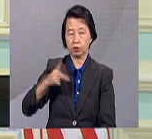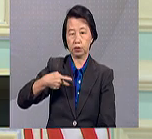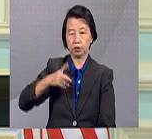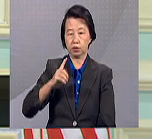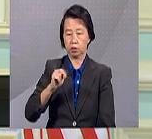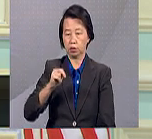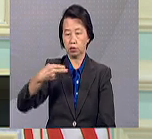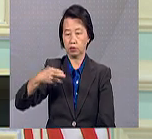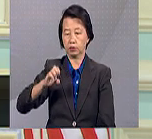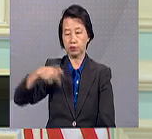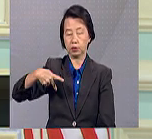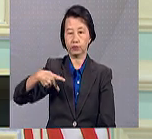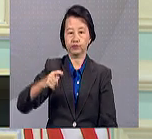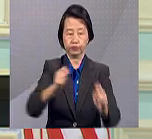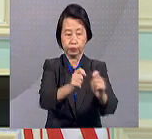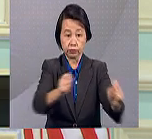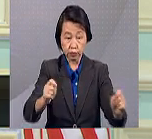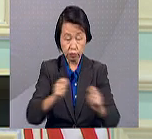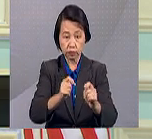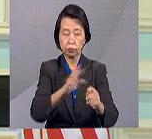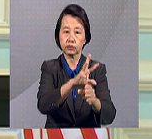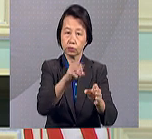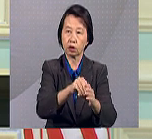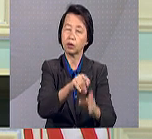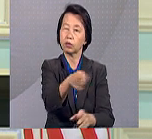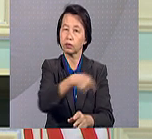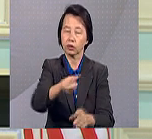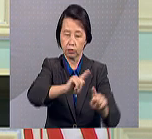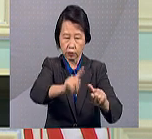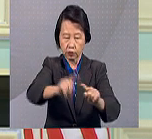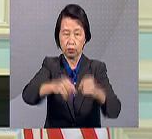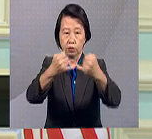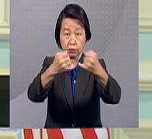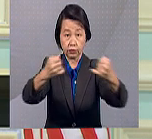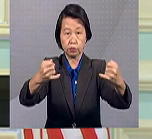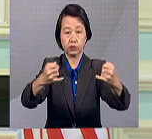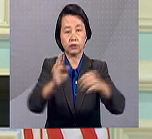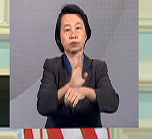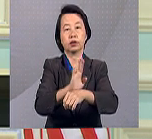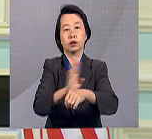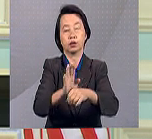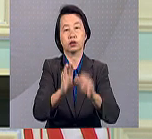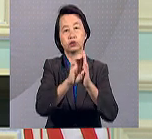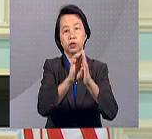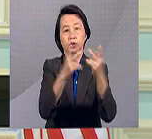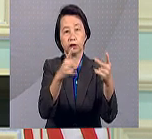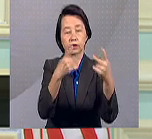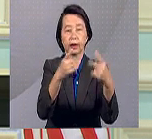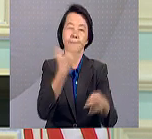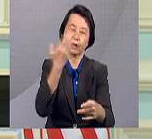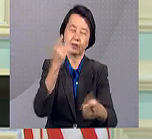KPDN-HCP. Premis perniagaan tersebut merangkumi pelbagai jenis perniagaan seperti kedai